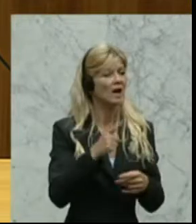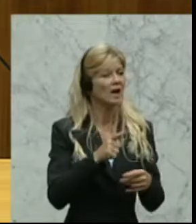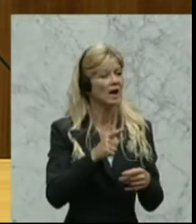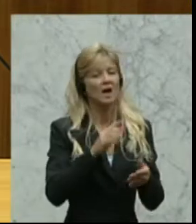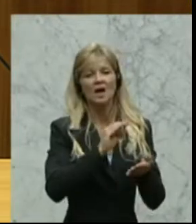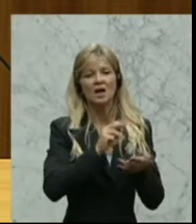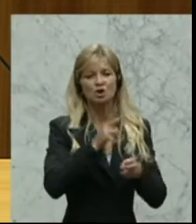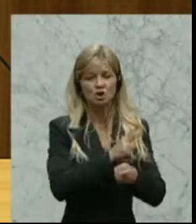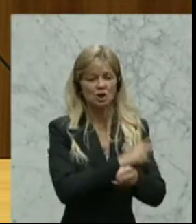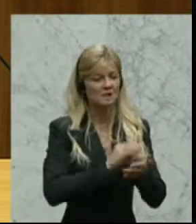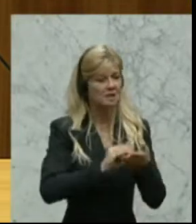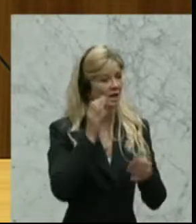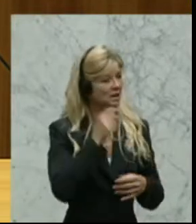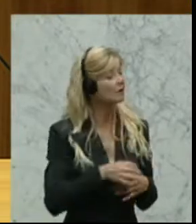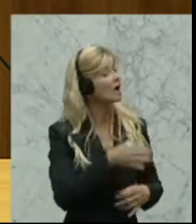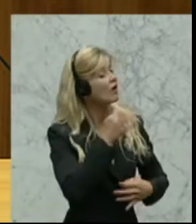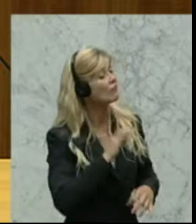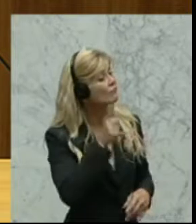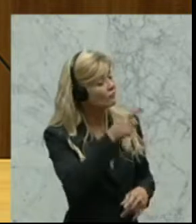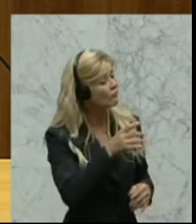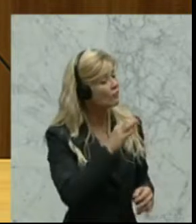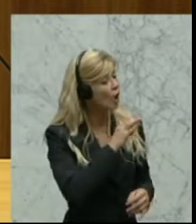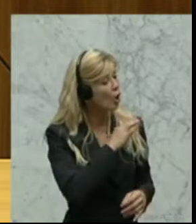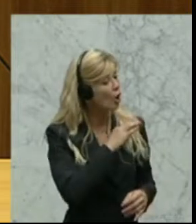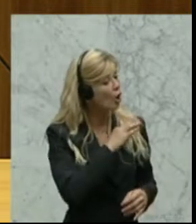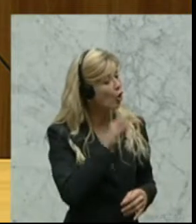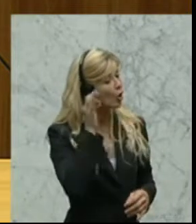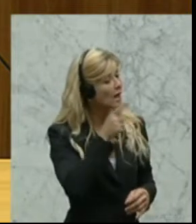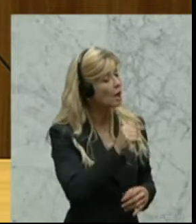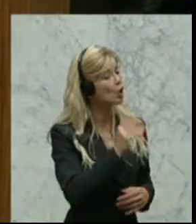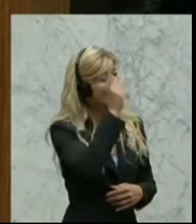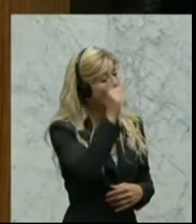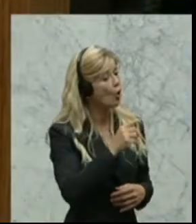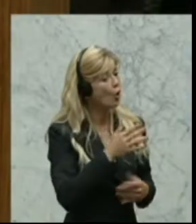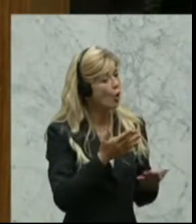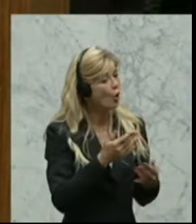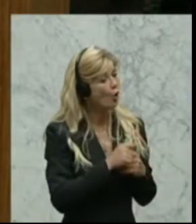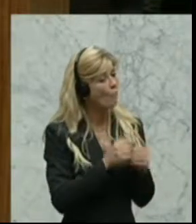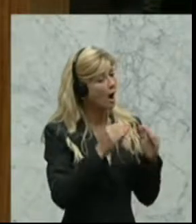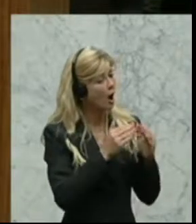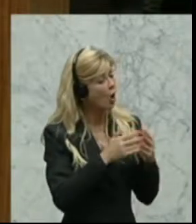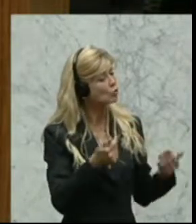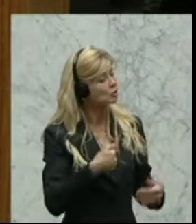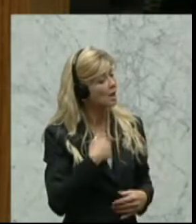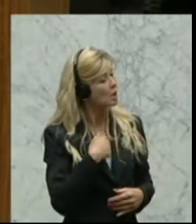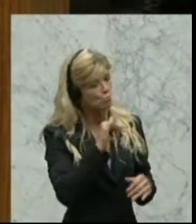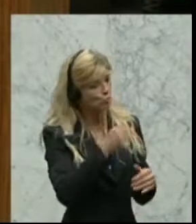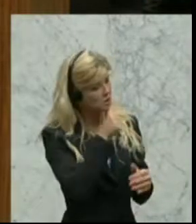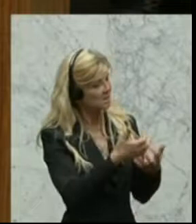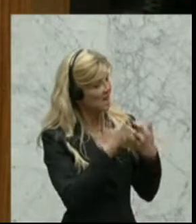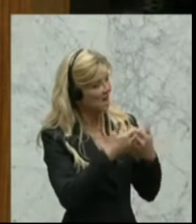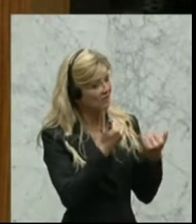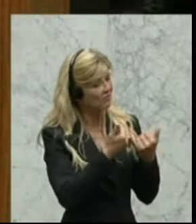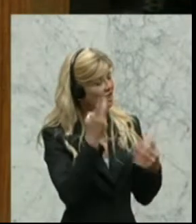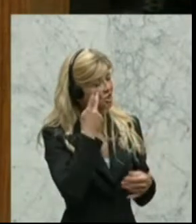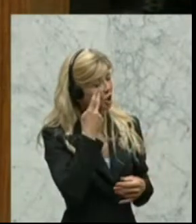nicht erklären, wie das Modell von Herbert Kickl ausschaut. Das kenne ich. Aber ich wäre gespannt, wie Ihres aussieht. Und wenn die Frau Stessel ist jetzt